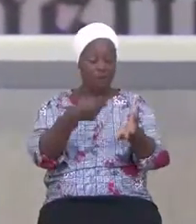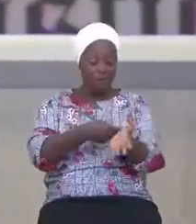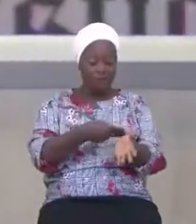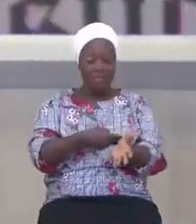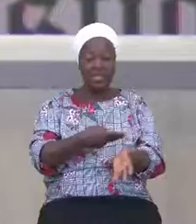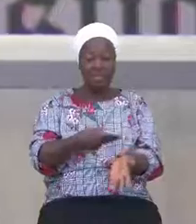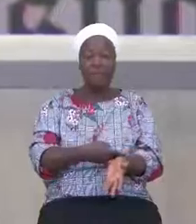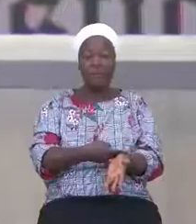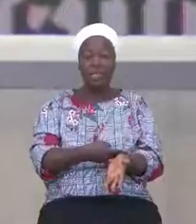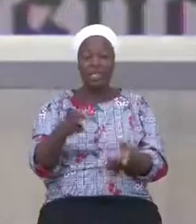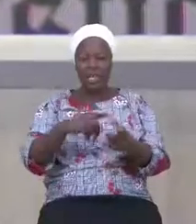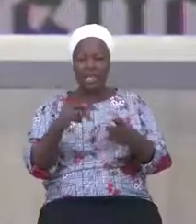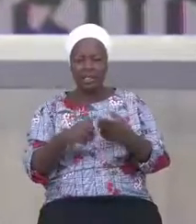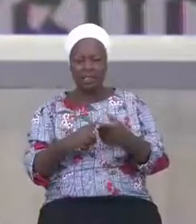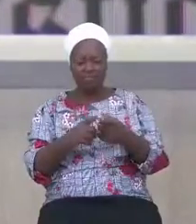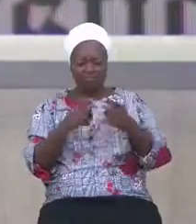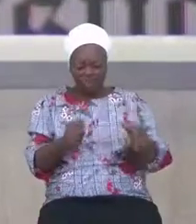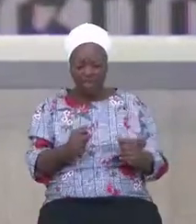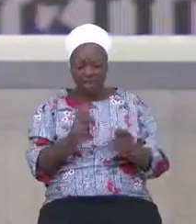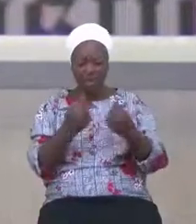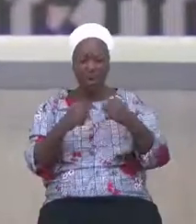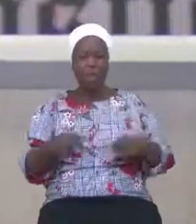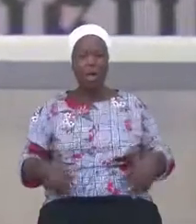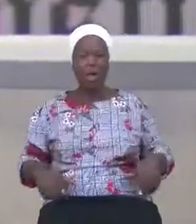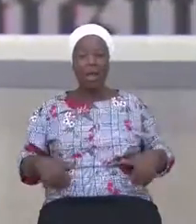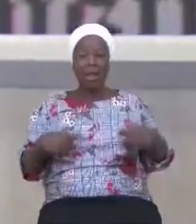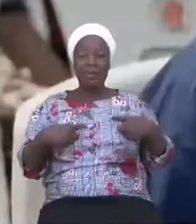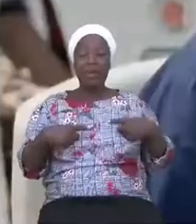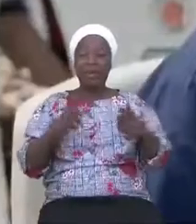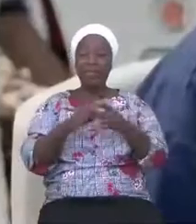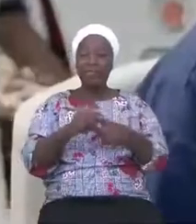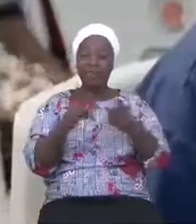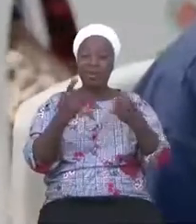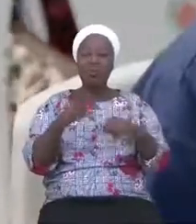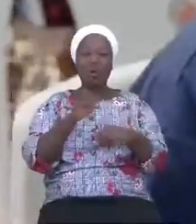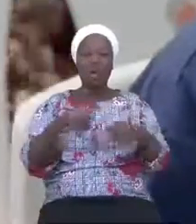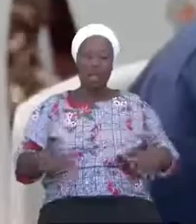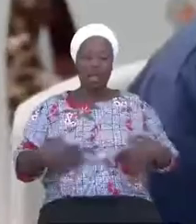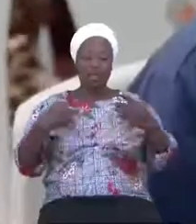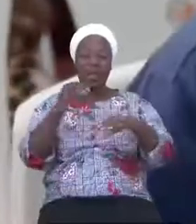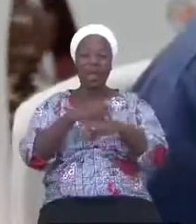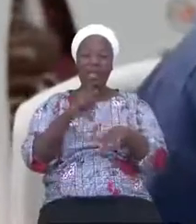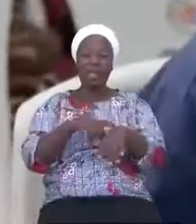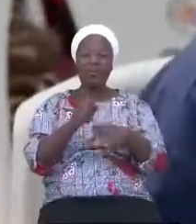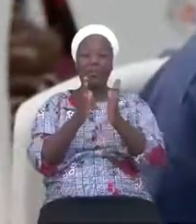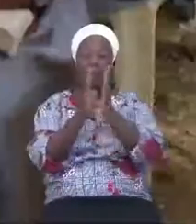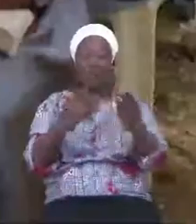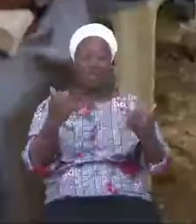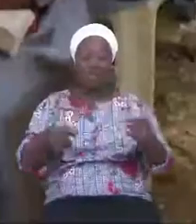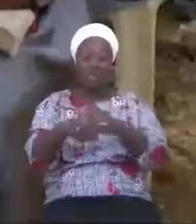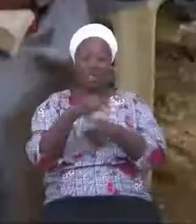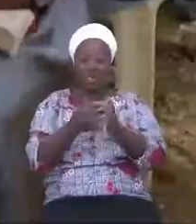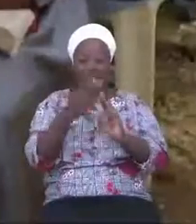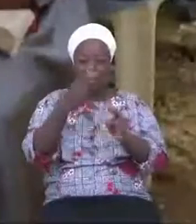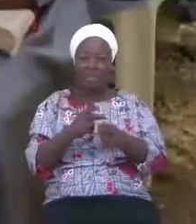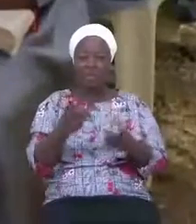tu reprends vie. Comme tu vas reprendre vie au moment de la prière aujourd'hui. J'ai dit, tu reprendras vie au moment de la